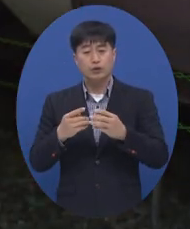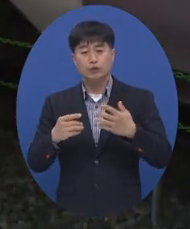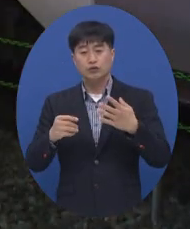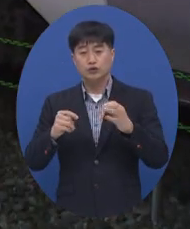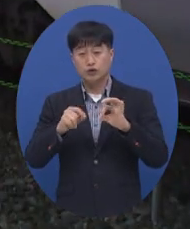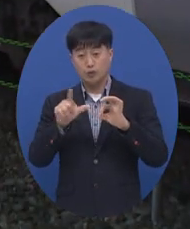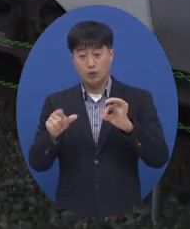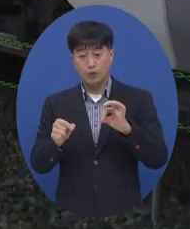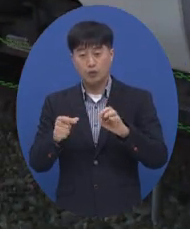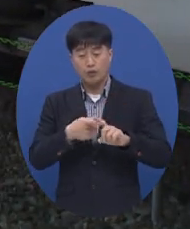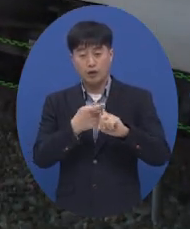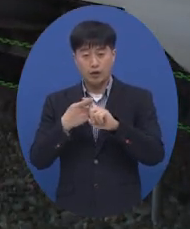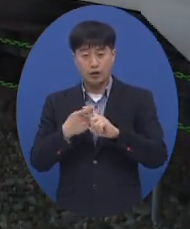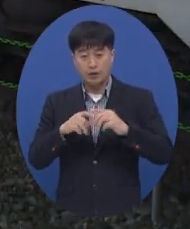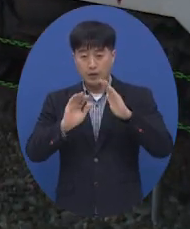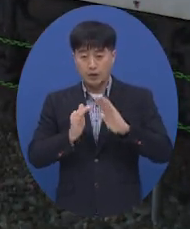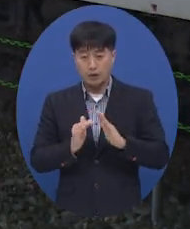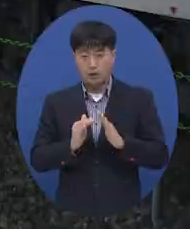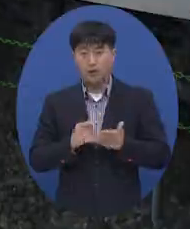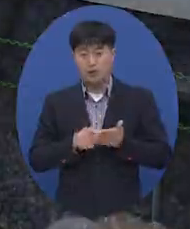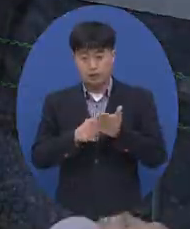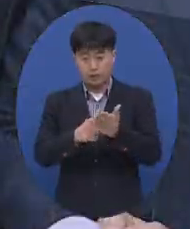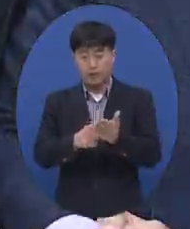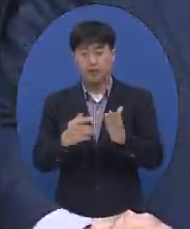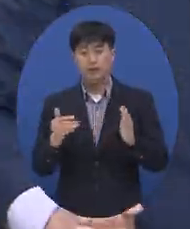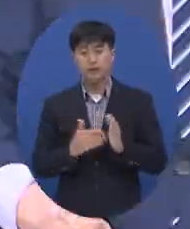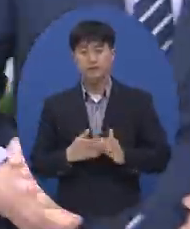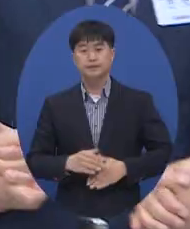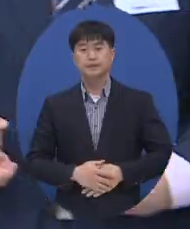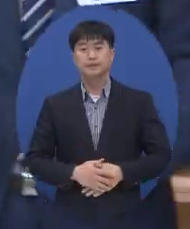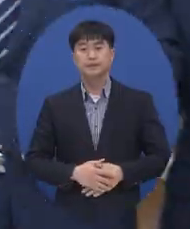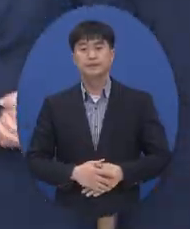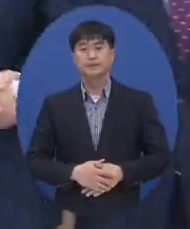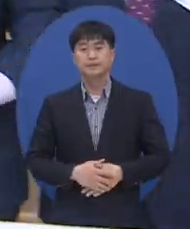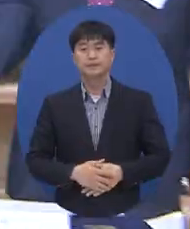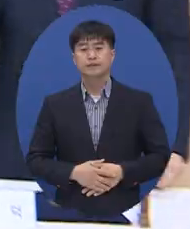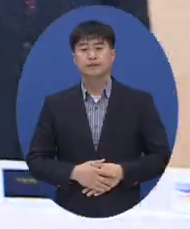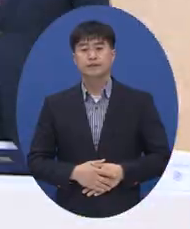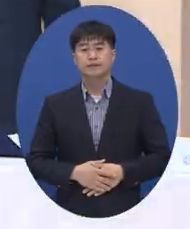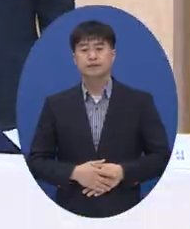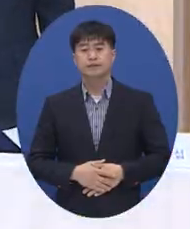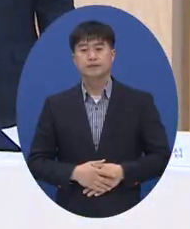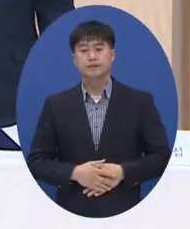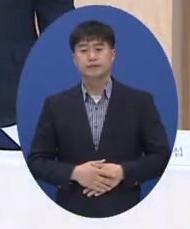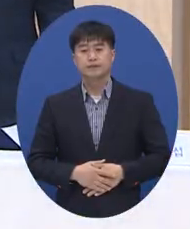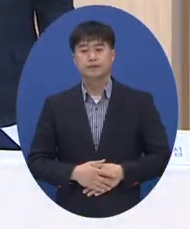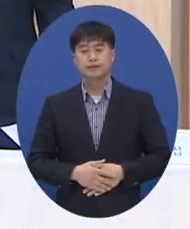관련 계획안을 국토교통부에 제출한 바 있습니다. 경기주TV 한선지입니다.